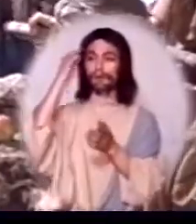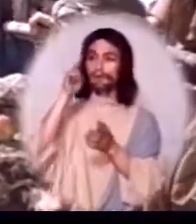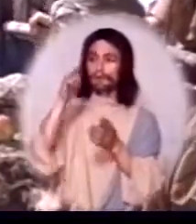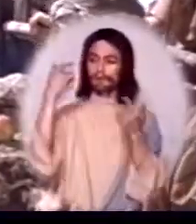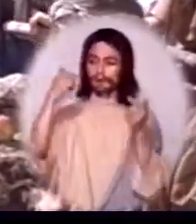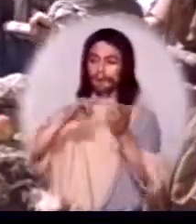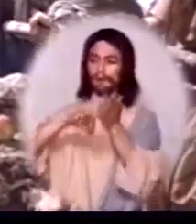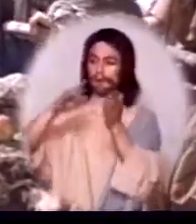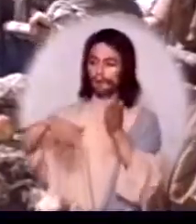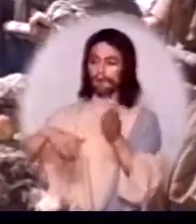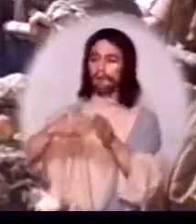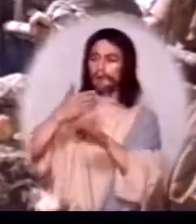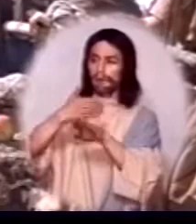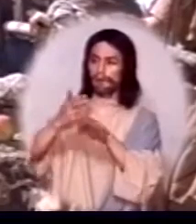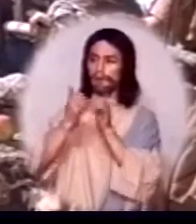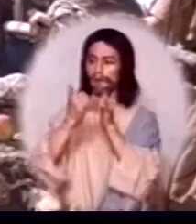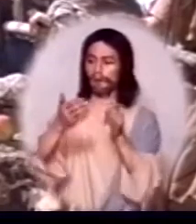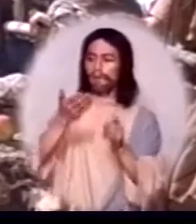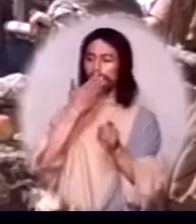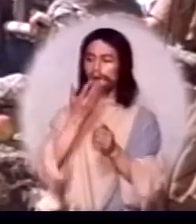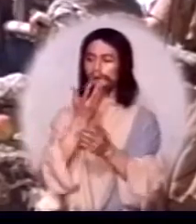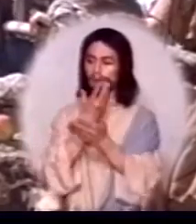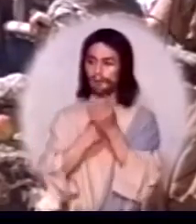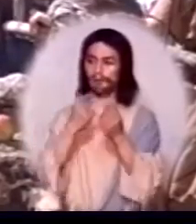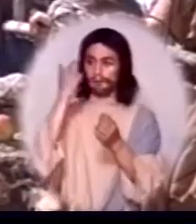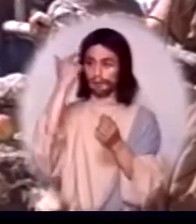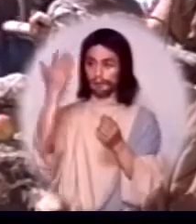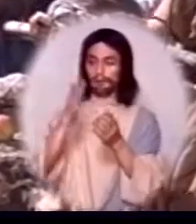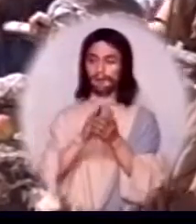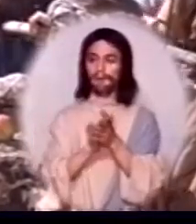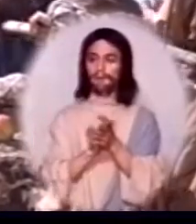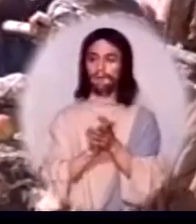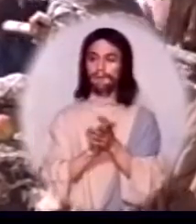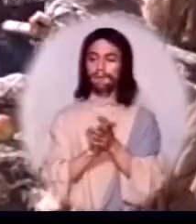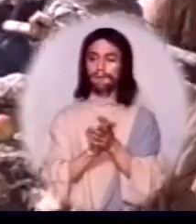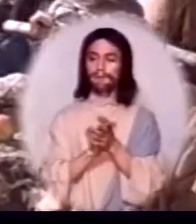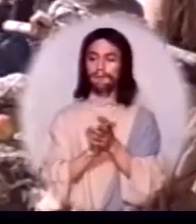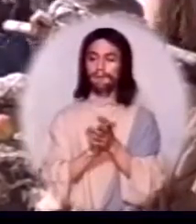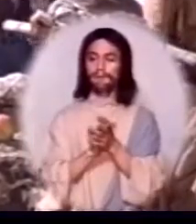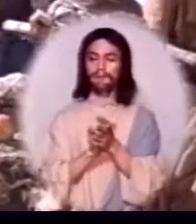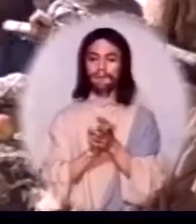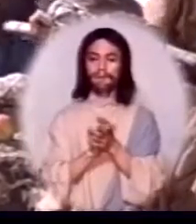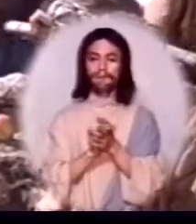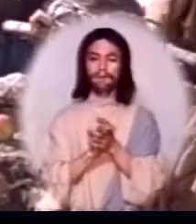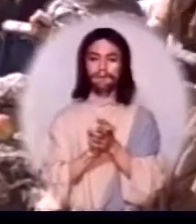어찌하여 너는 세리와 불황자들과 먹고 마시는가?